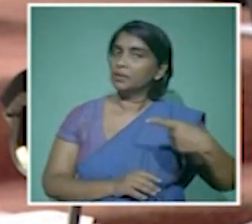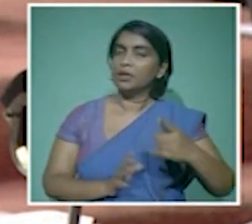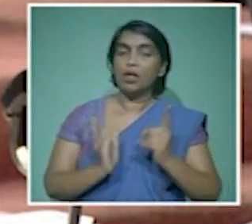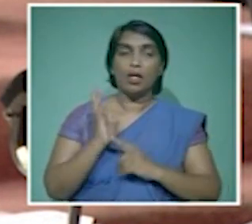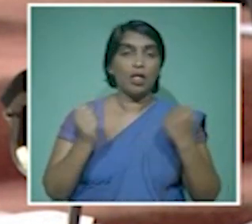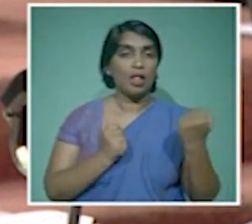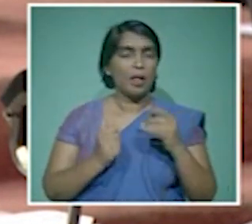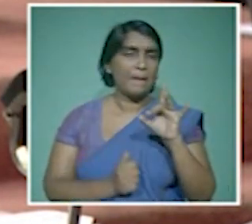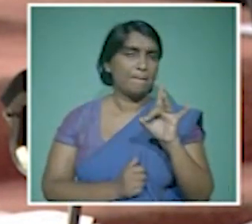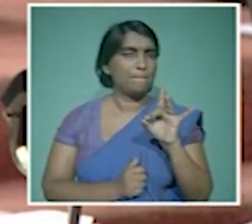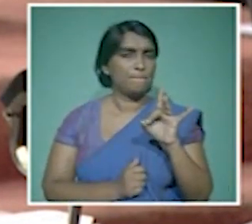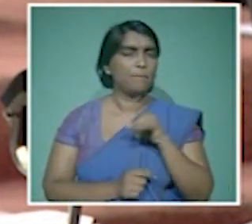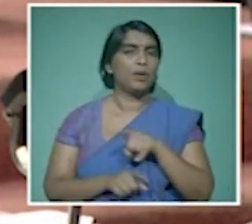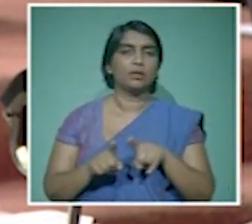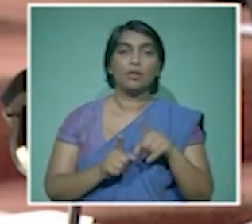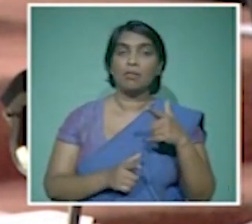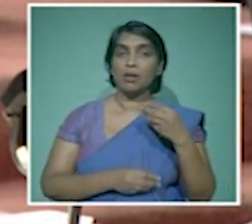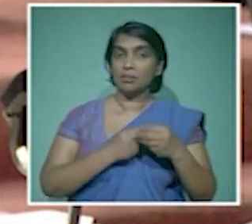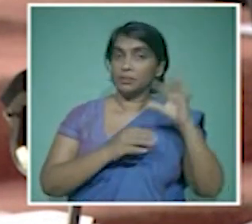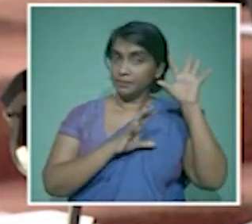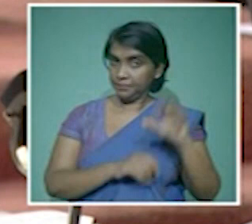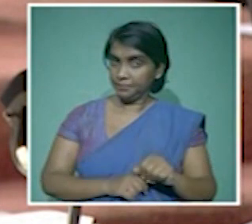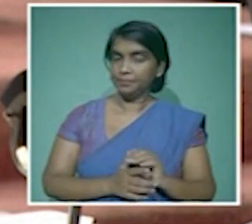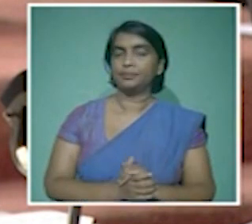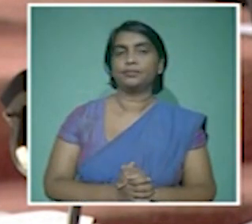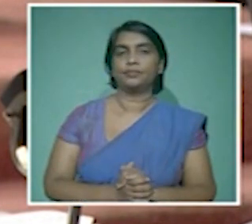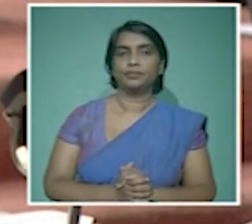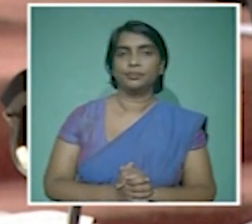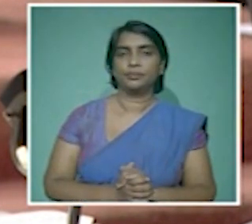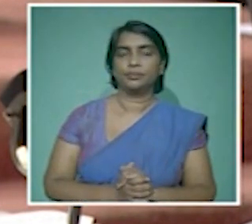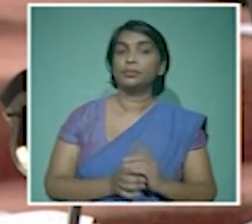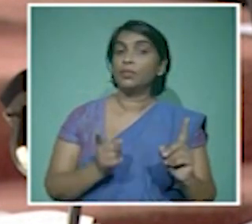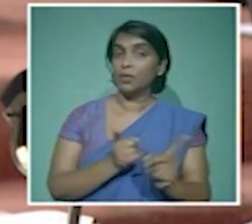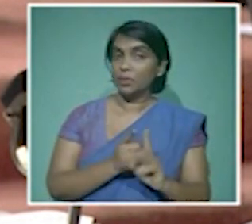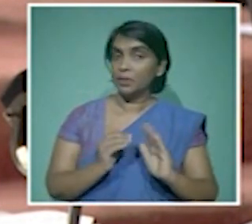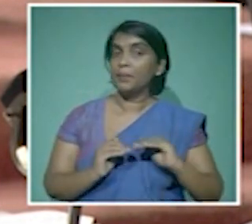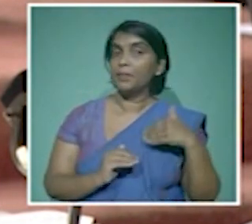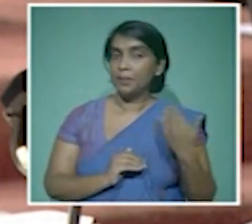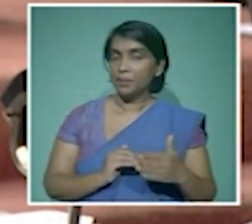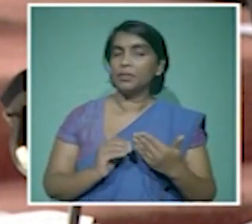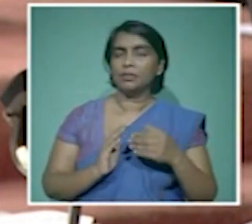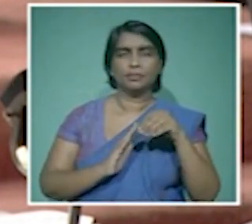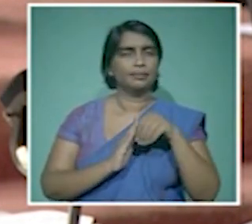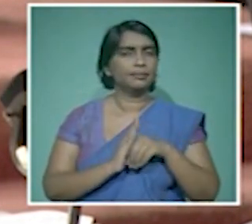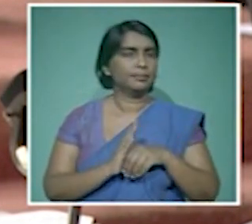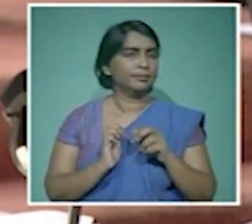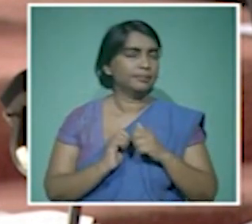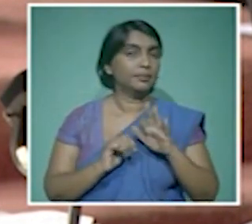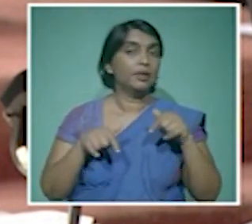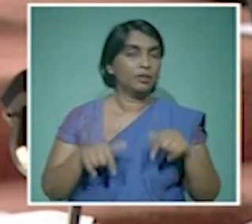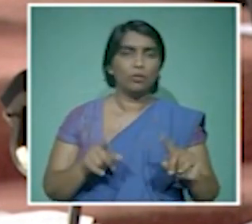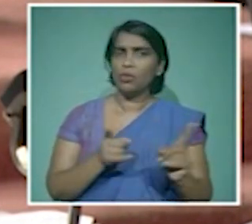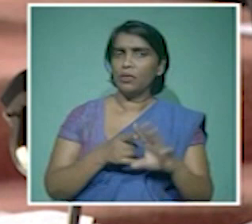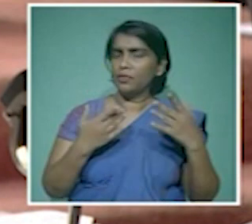பார்த்திருக்கின்றோம். இவைகளெல்லாம் யுத்தத்தினால் உண்மை, யுத்தத்தினால் தான் பின்னடைவை கண்டிருந்தாலும் யுத்தம் முடிந்து 10 வருடங்களாகியும் இவைகளை